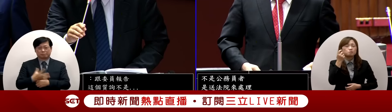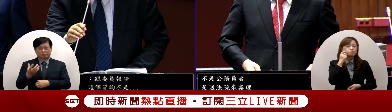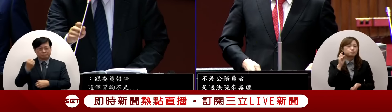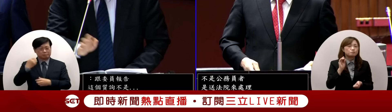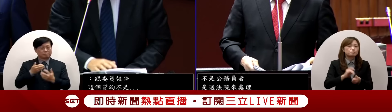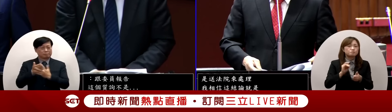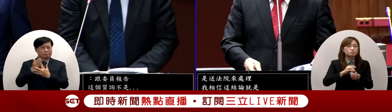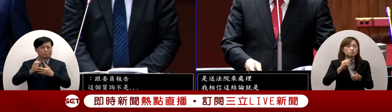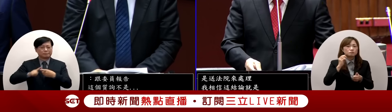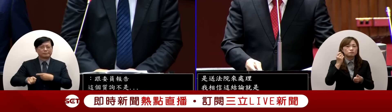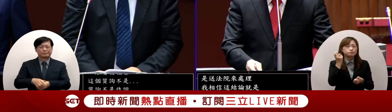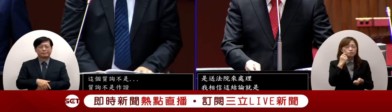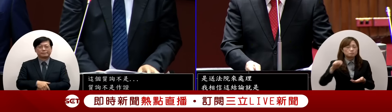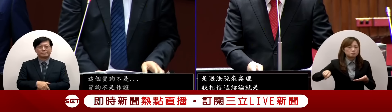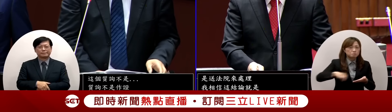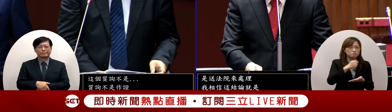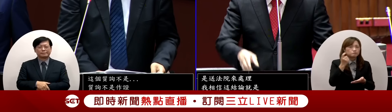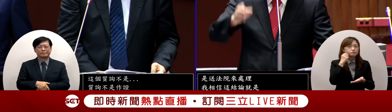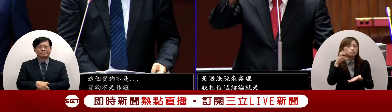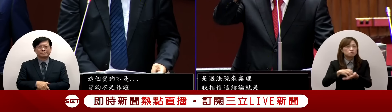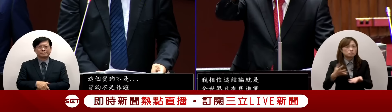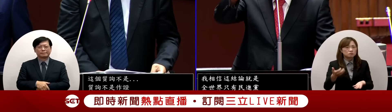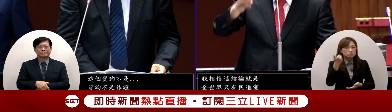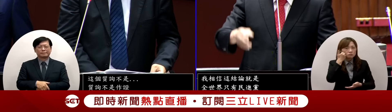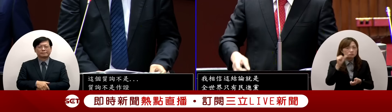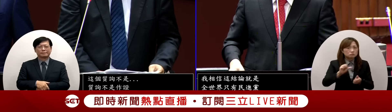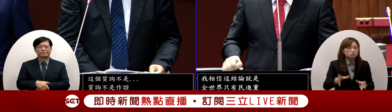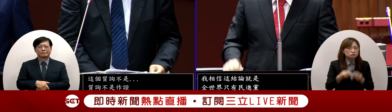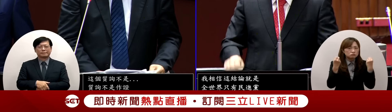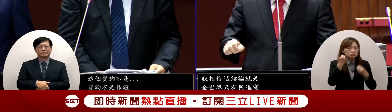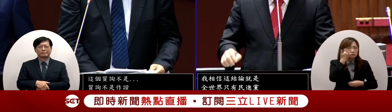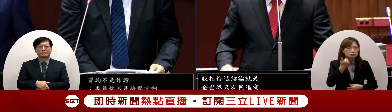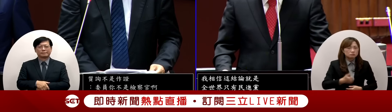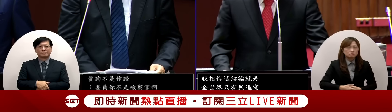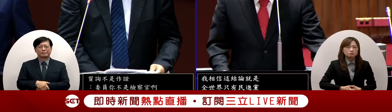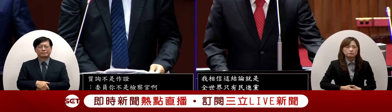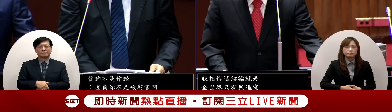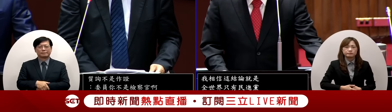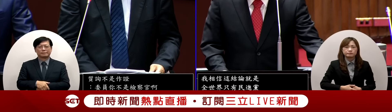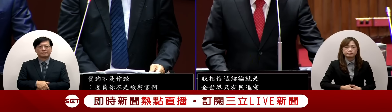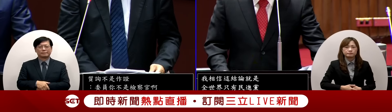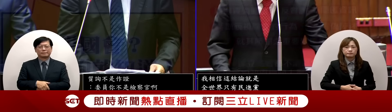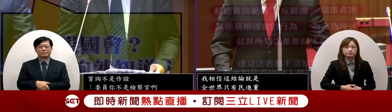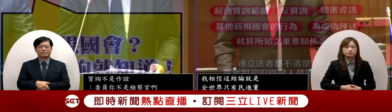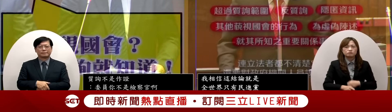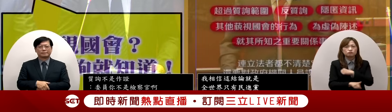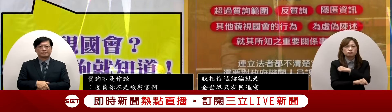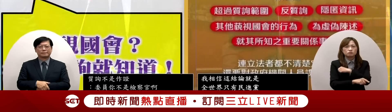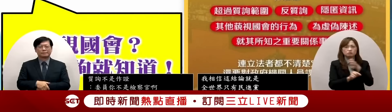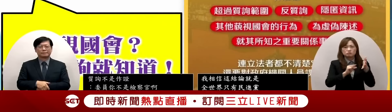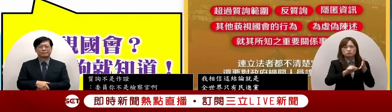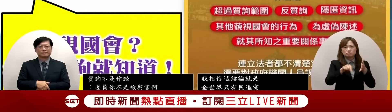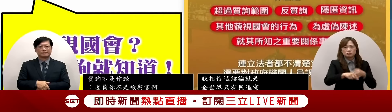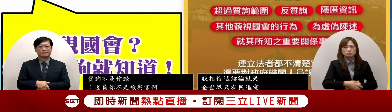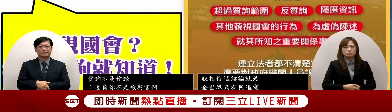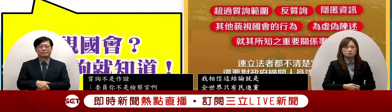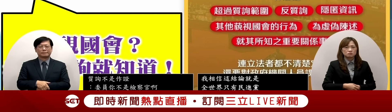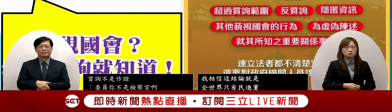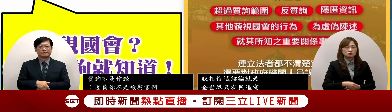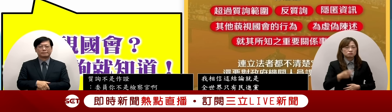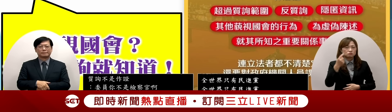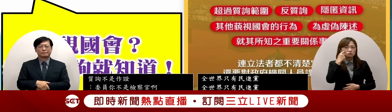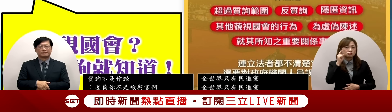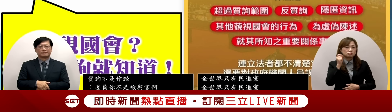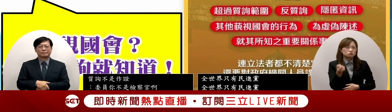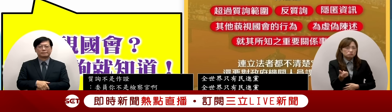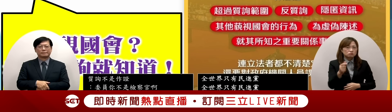讼的案件， 可以伪证免罪的。好，最后一条，藐视国会定义不明，肆意